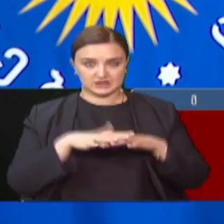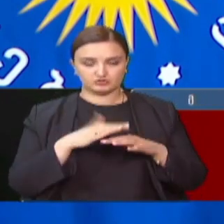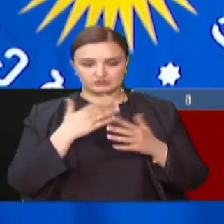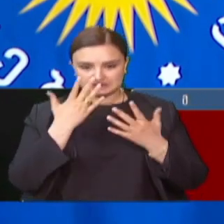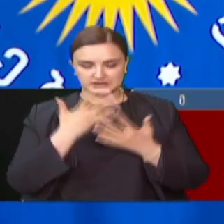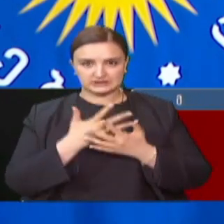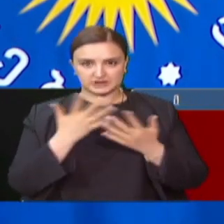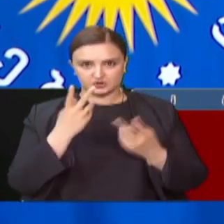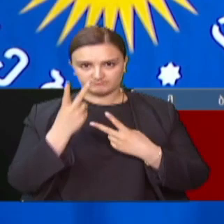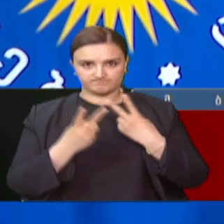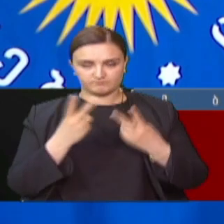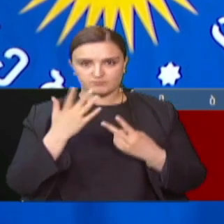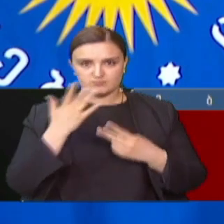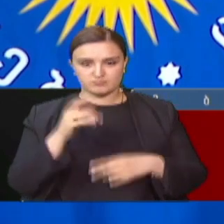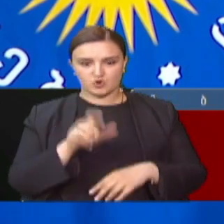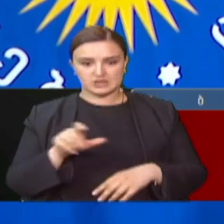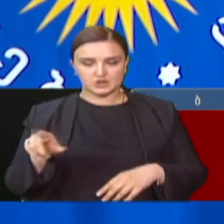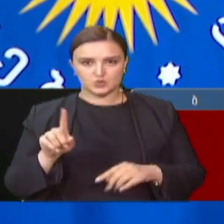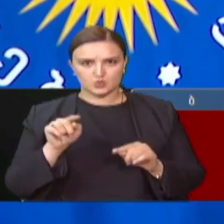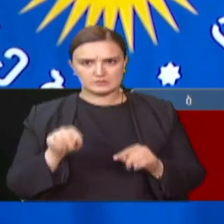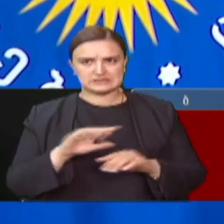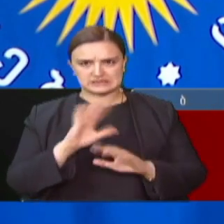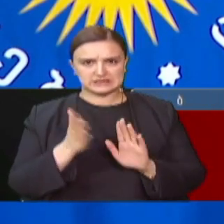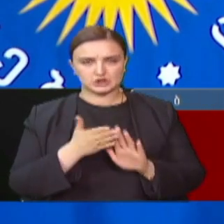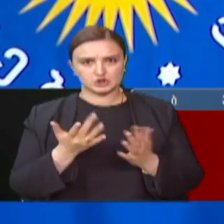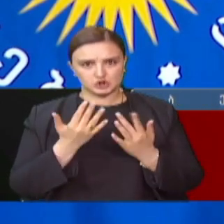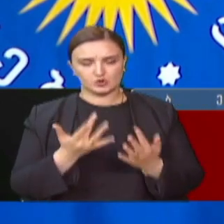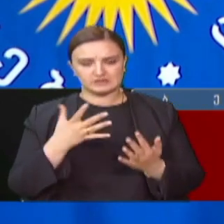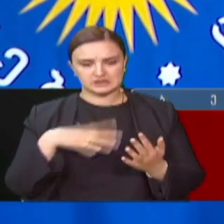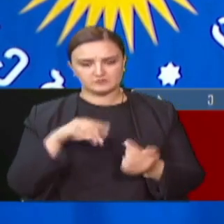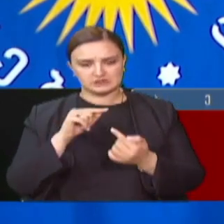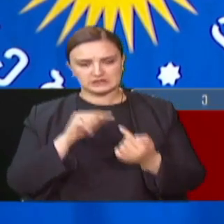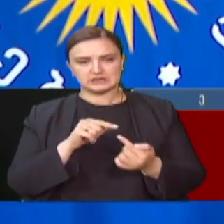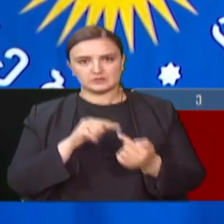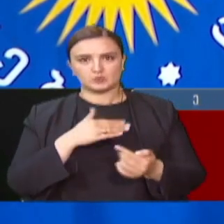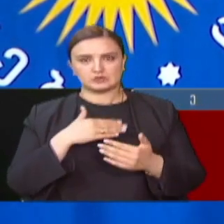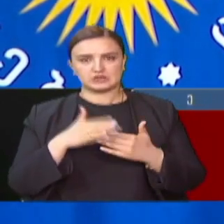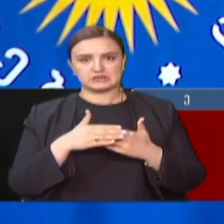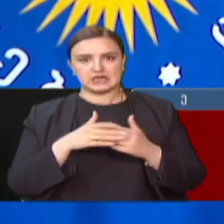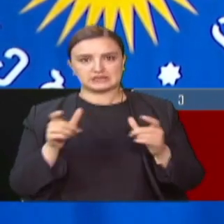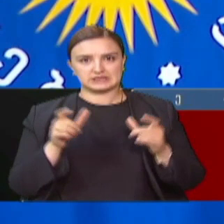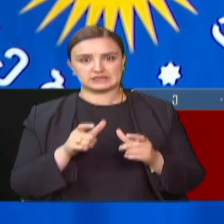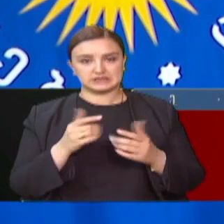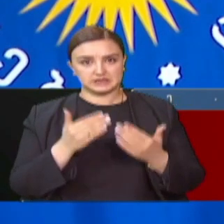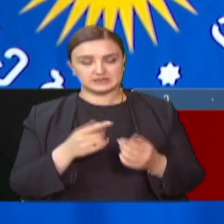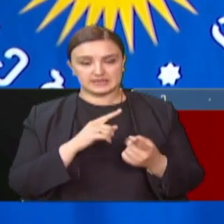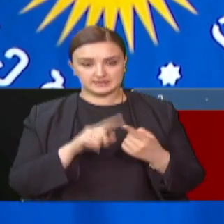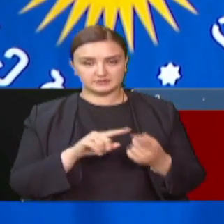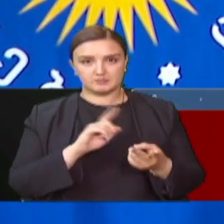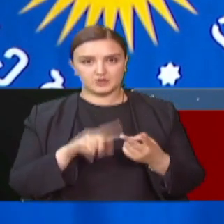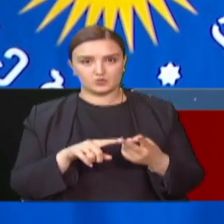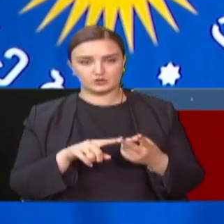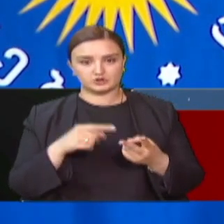იქნა გაკეთებული განცხადება პოლიტიკოსების მხრიდან, რომ ისინი ითხოვენ საქართველოს წინააღმდეგ სანქციების შემოყავებას ევროკავშირის მხრიდან, ეს ერთი. და